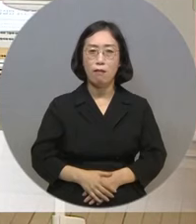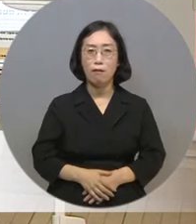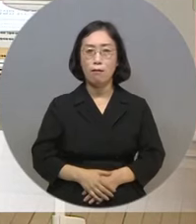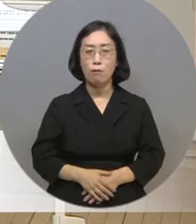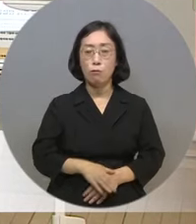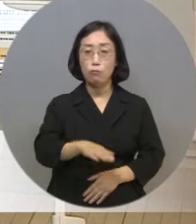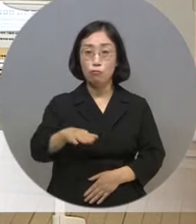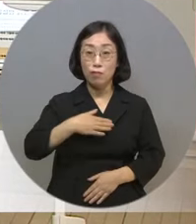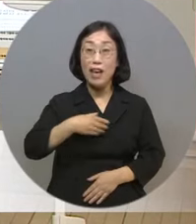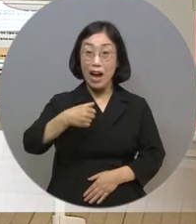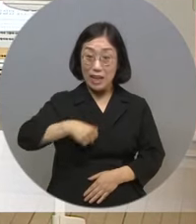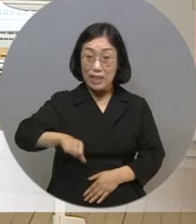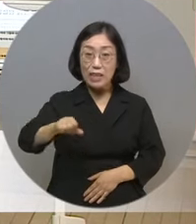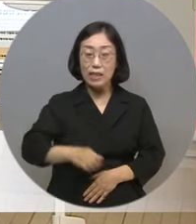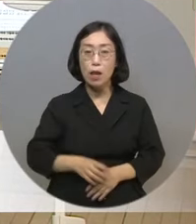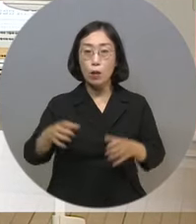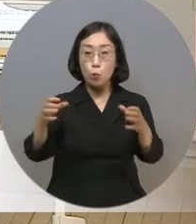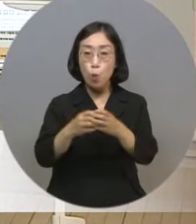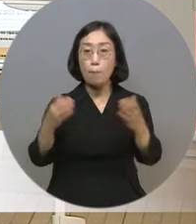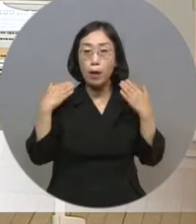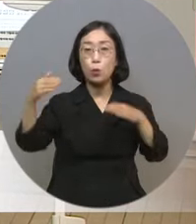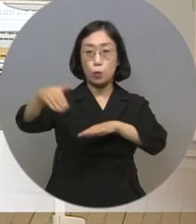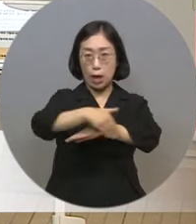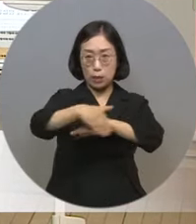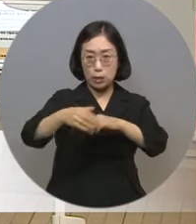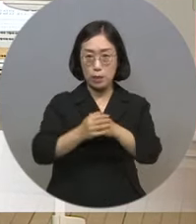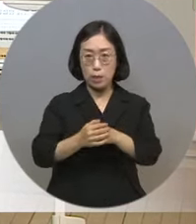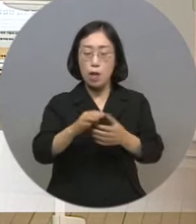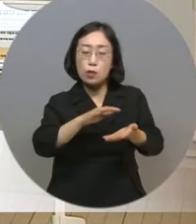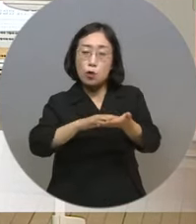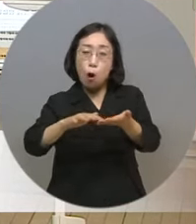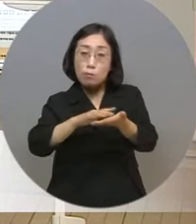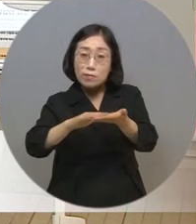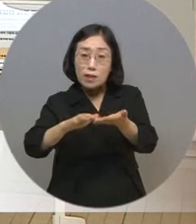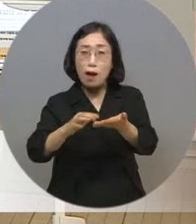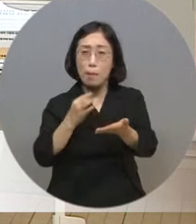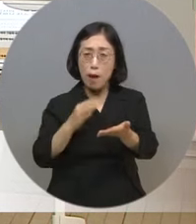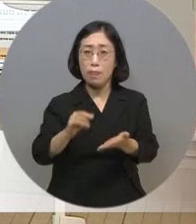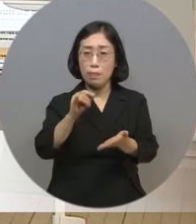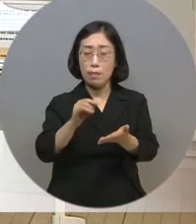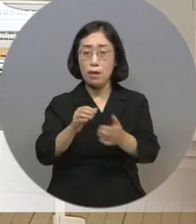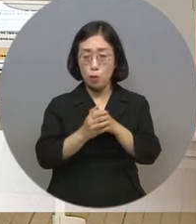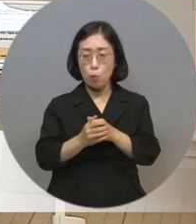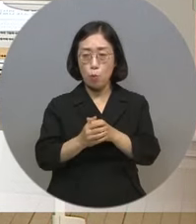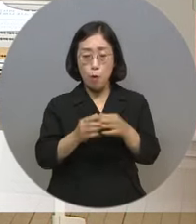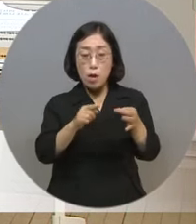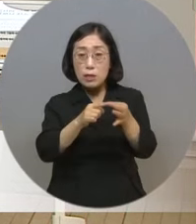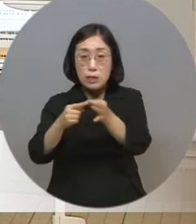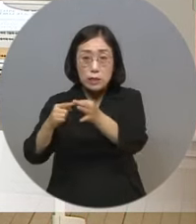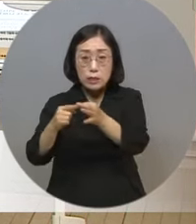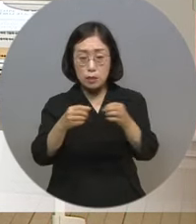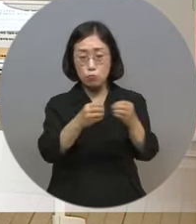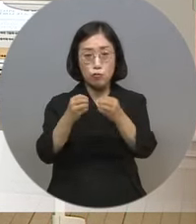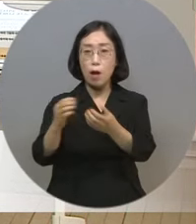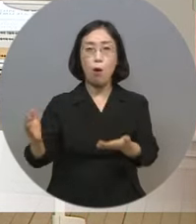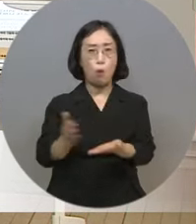저희 아이는 이제 통합학교를 다니고 있는데 점자 교과서에는 점자만 있고 전혀 묵자 일반 글자가 표시되어